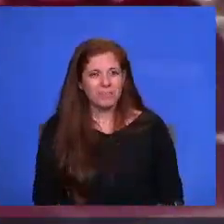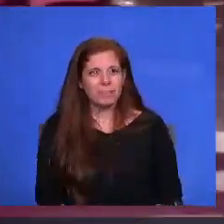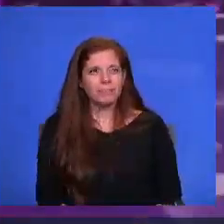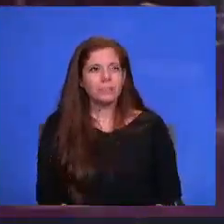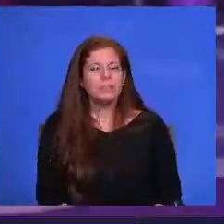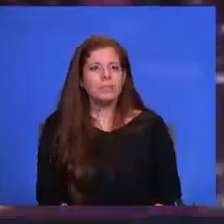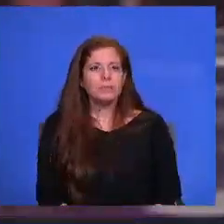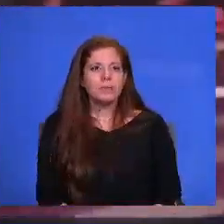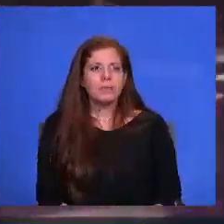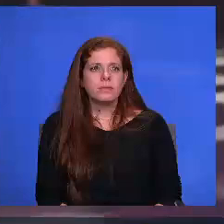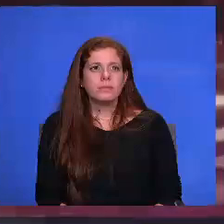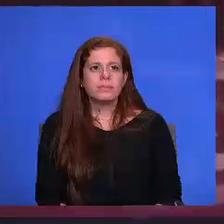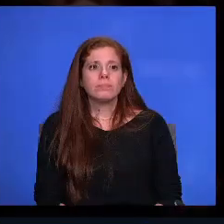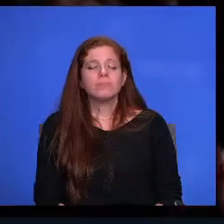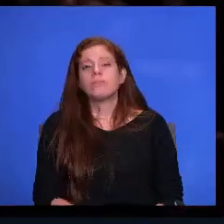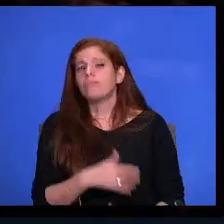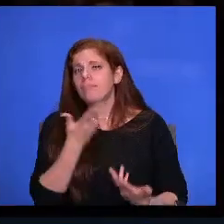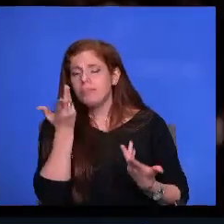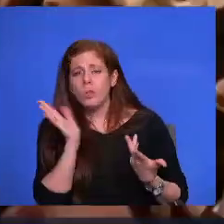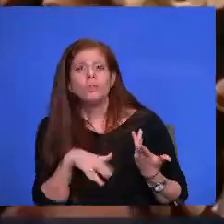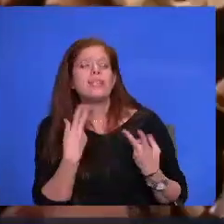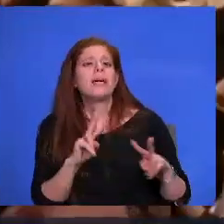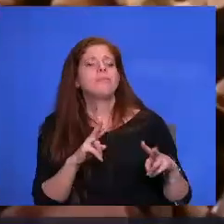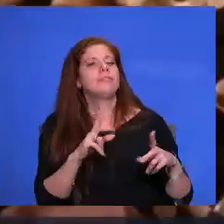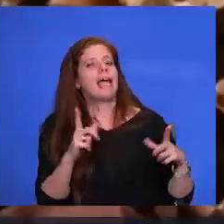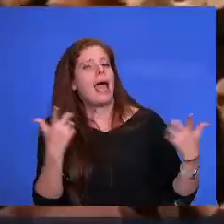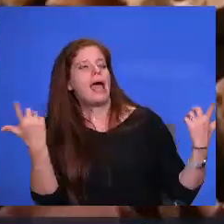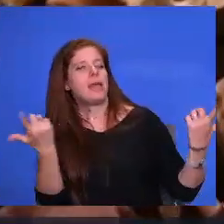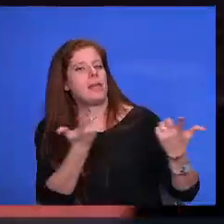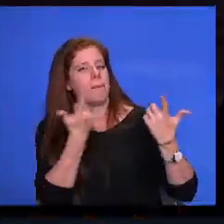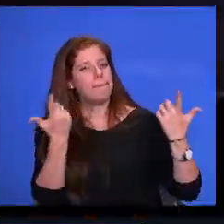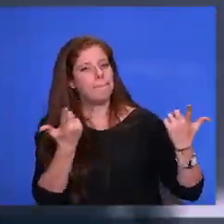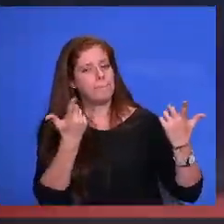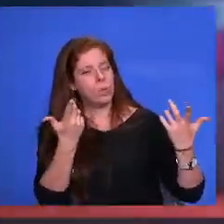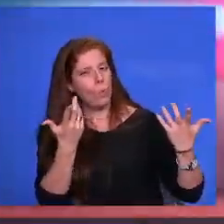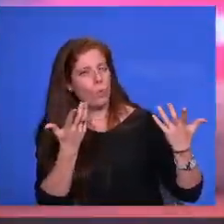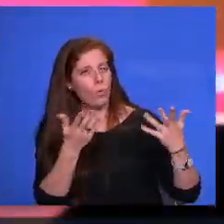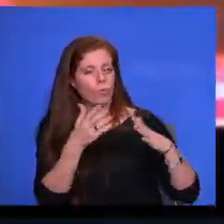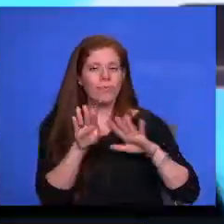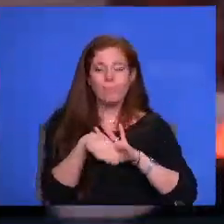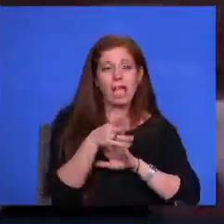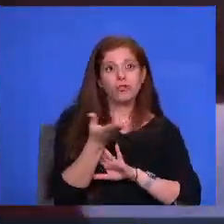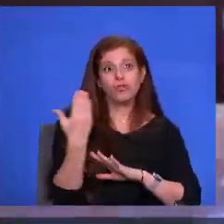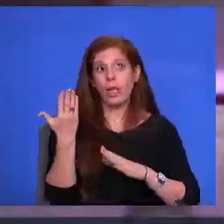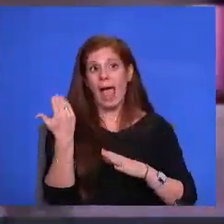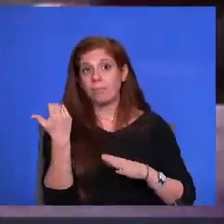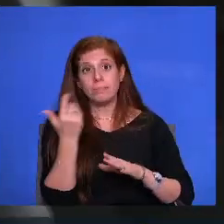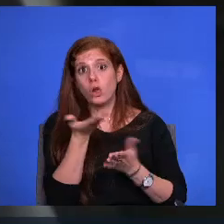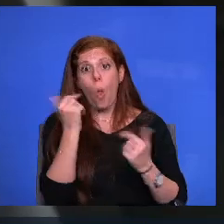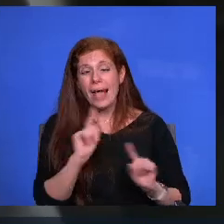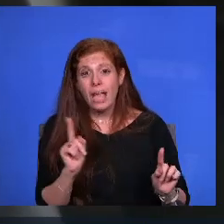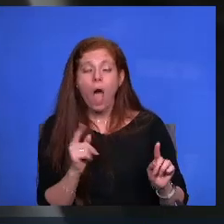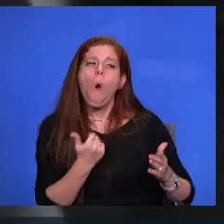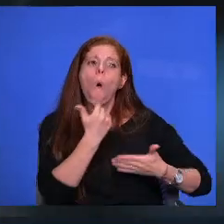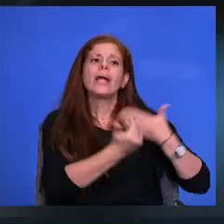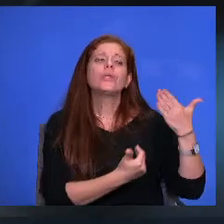בין שמדובר בחיי הפנאי והבידור שלא היו ממש קיימים עד לא מזמן, או בקידום מעמד האישה